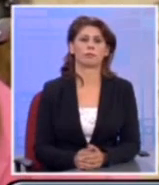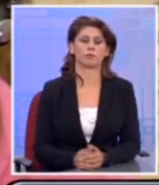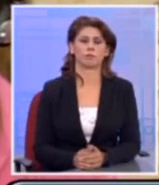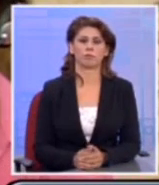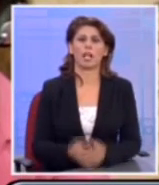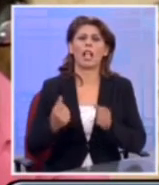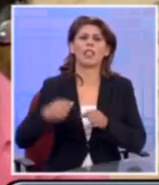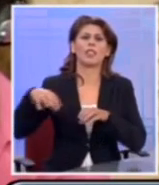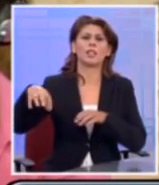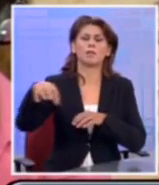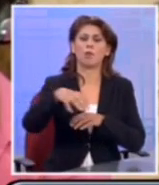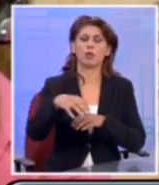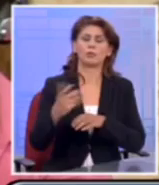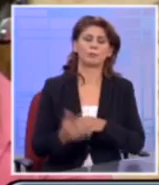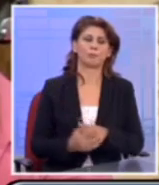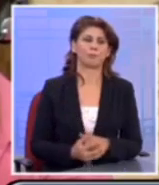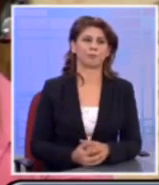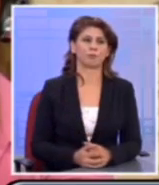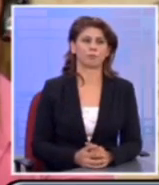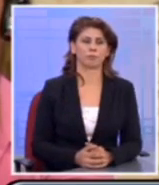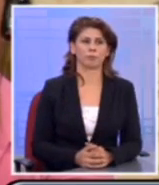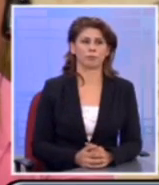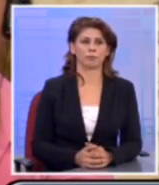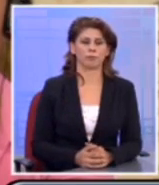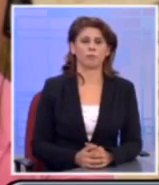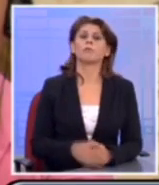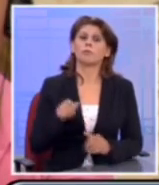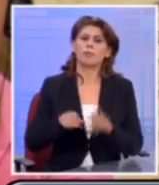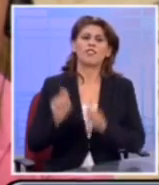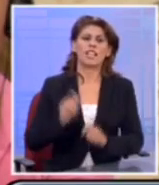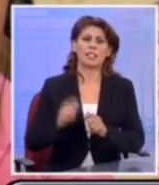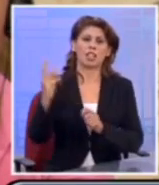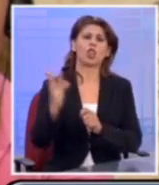θεσμών απετέλεσαν την Τρόικα